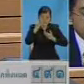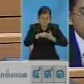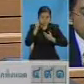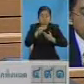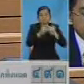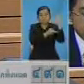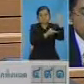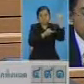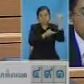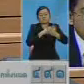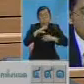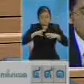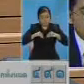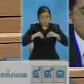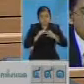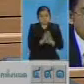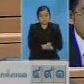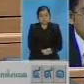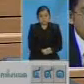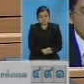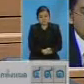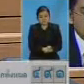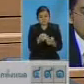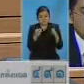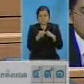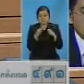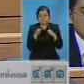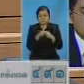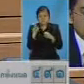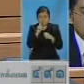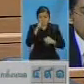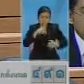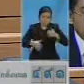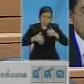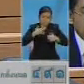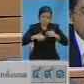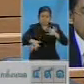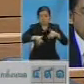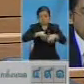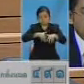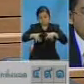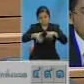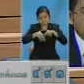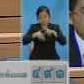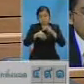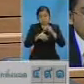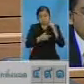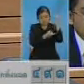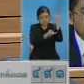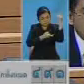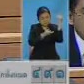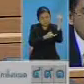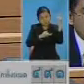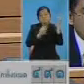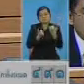งๆท่านประธานครับปัญหาความเดือดร้อนของพี่น้องประชาชนชาวสวนยางพาร